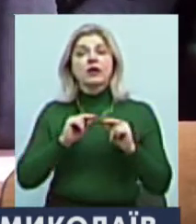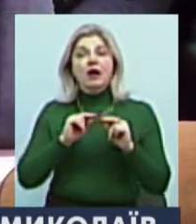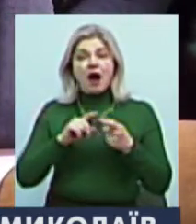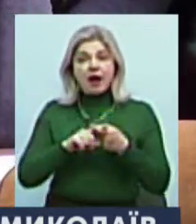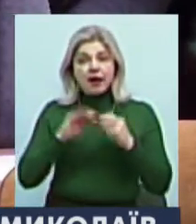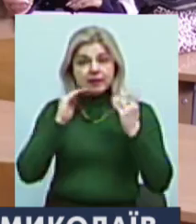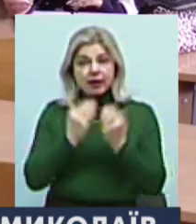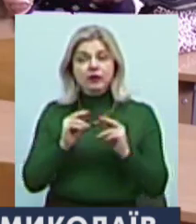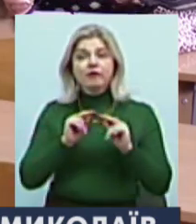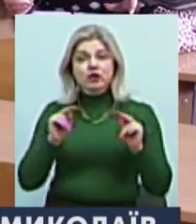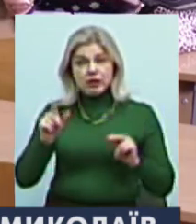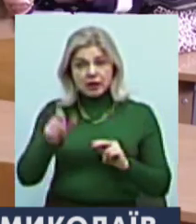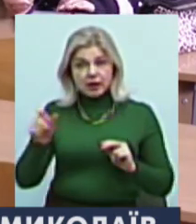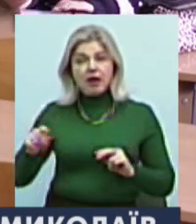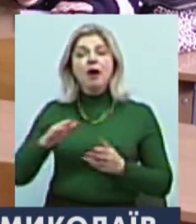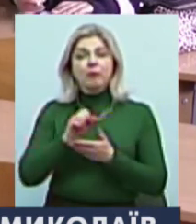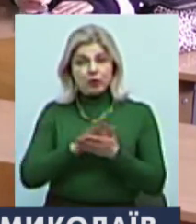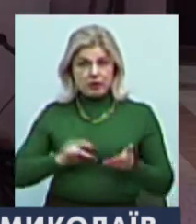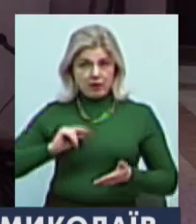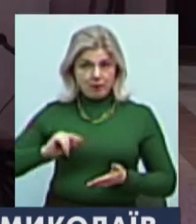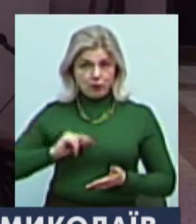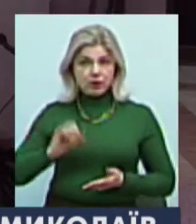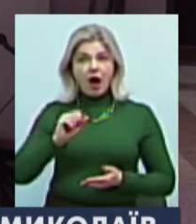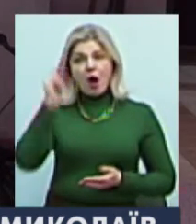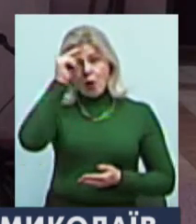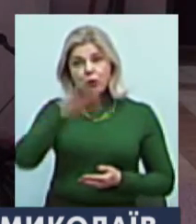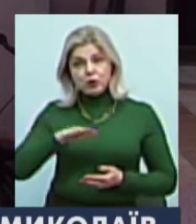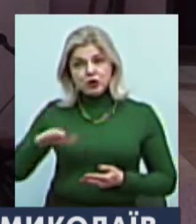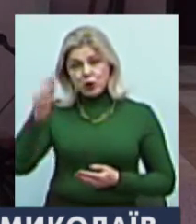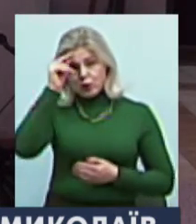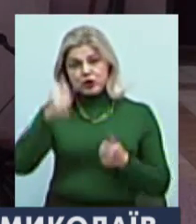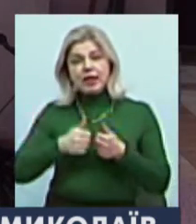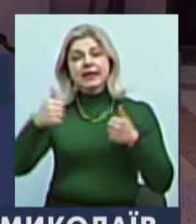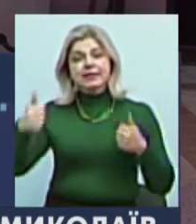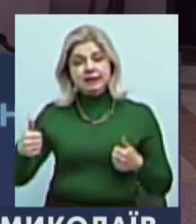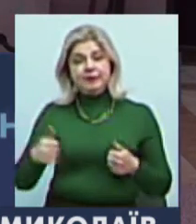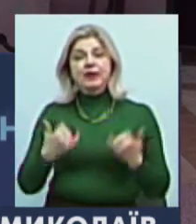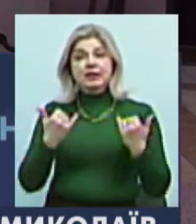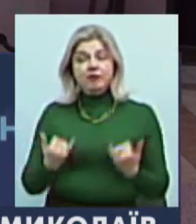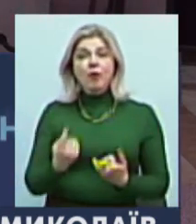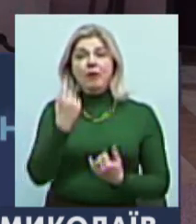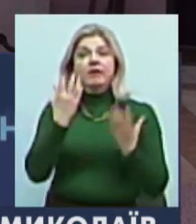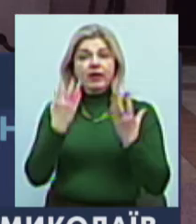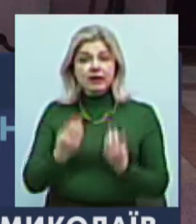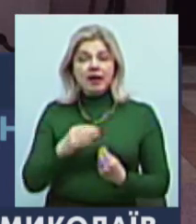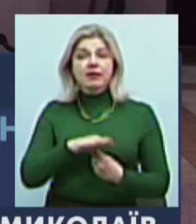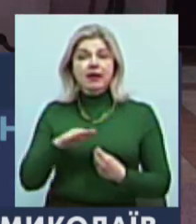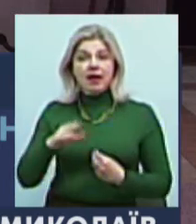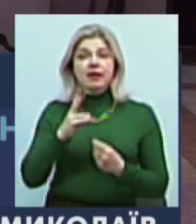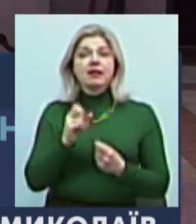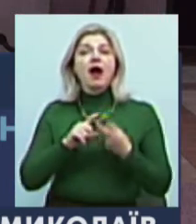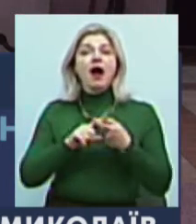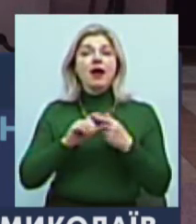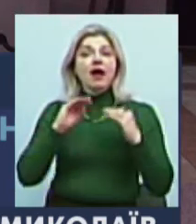учні навчаються дистанційно. Сьогодні перший день, коли діти пішли на карантин. Це, ну, з точки зору вчителя, це не